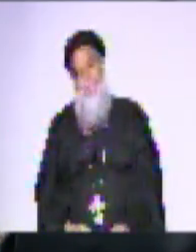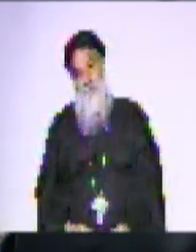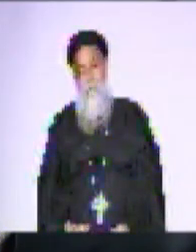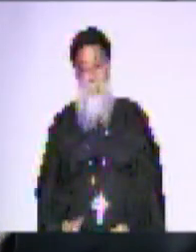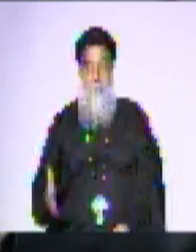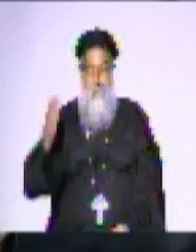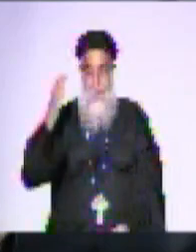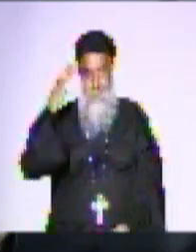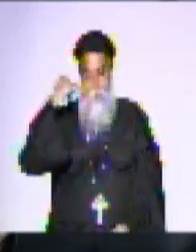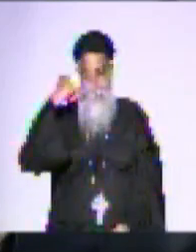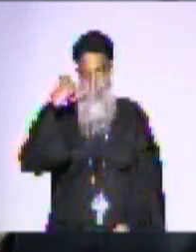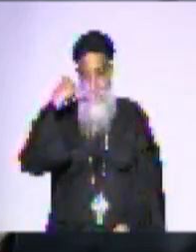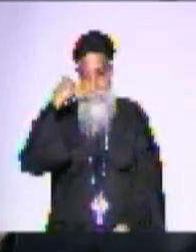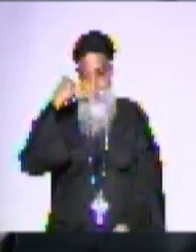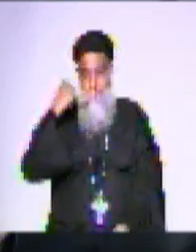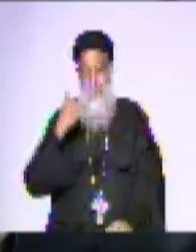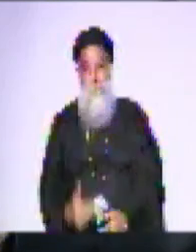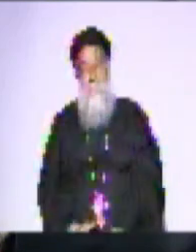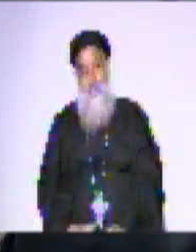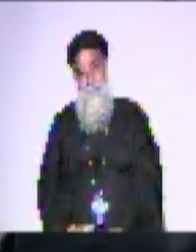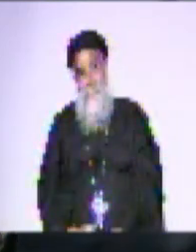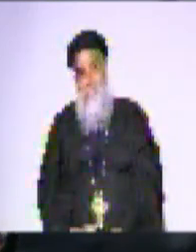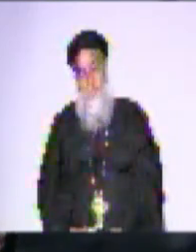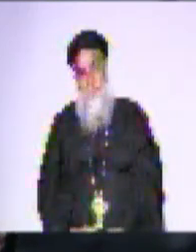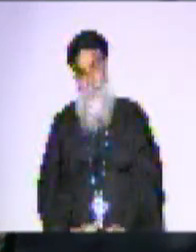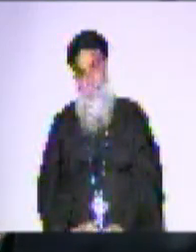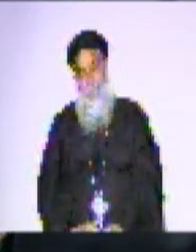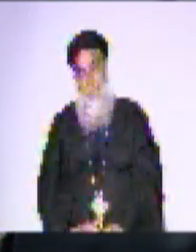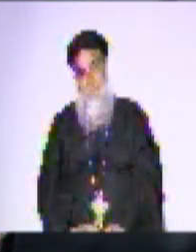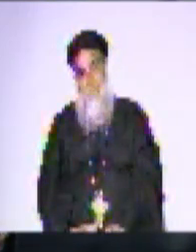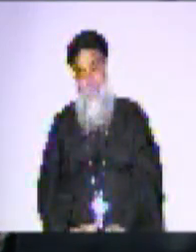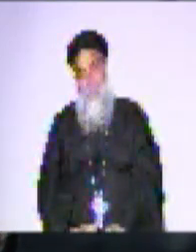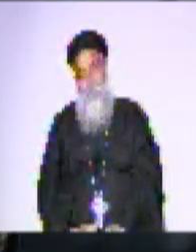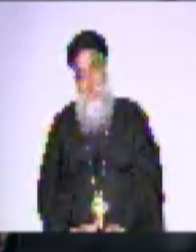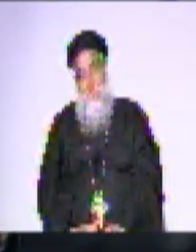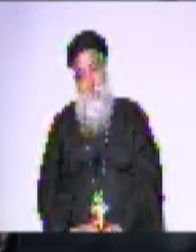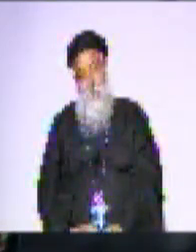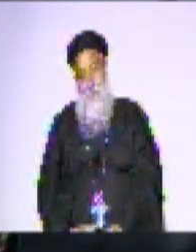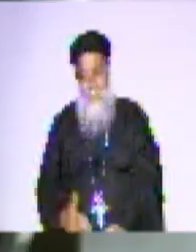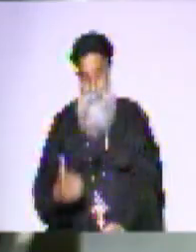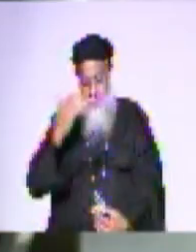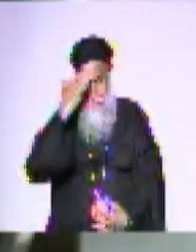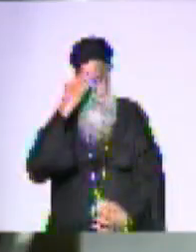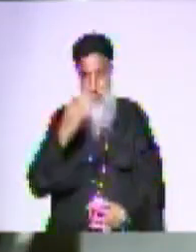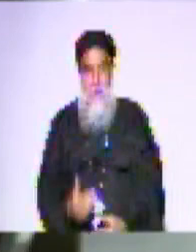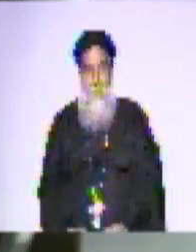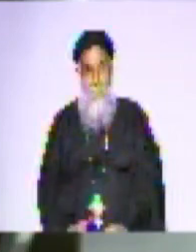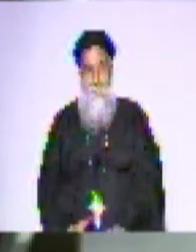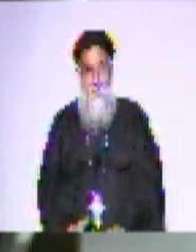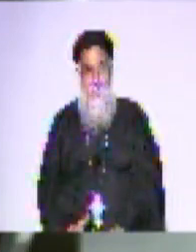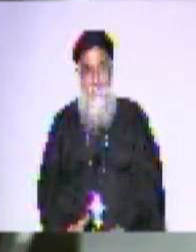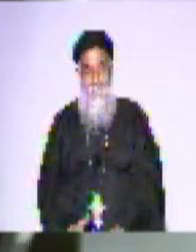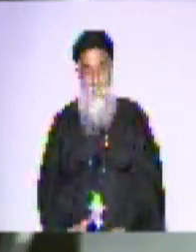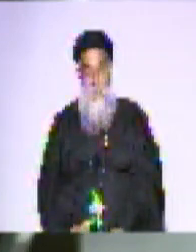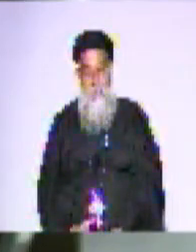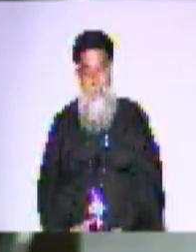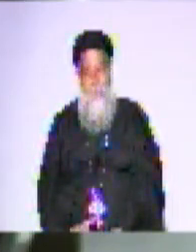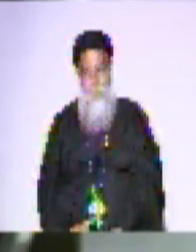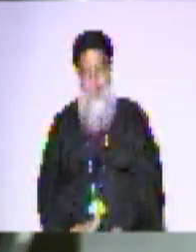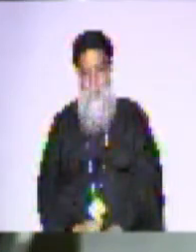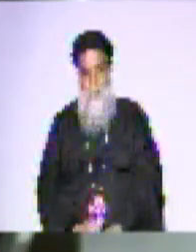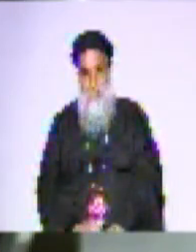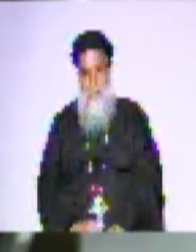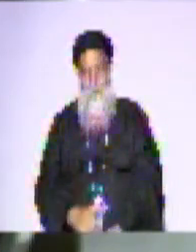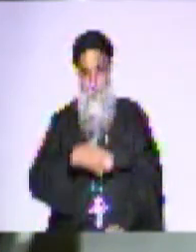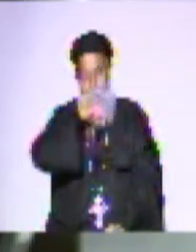الو الو اهلا بيك، اتفضل اسمعك سيدنا، اتفضل بسؤالك على طول. سلامه سيدنا. اهلا وسهلا اتفضل.